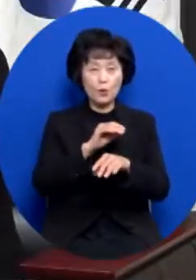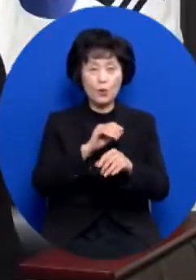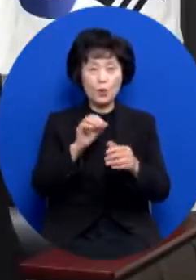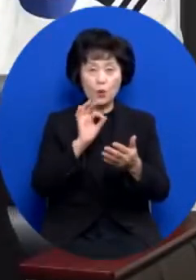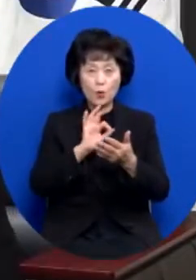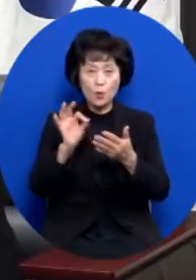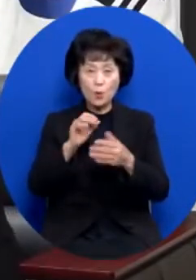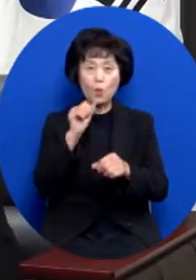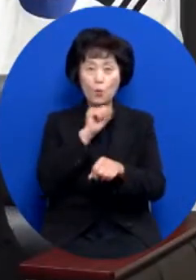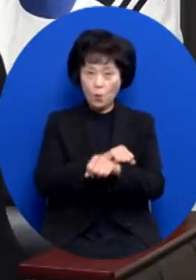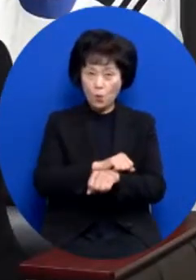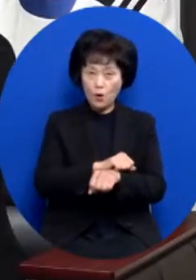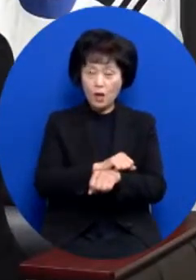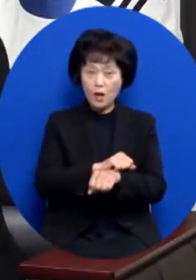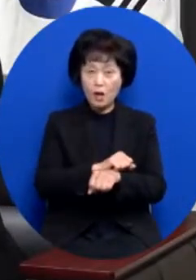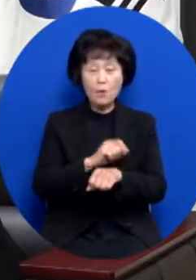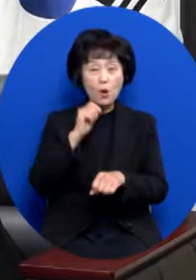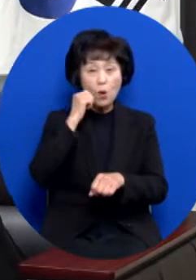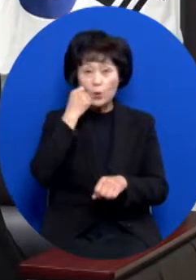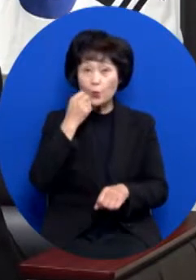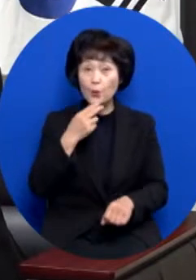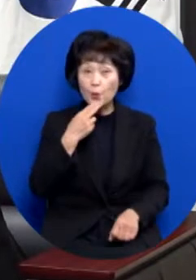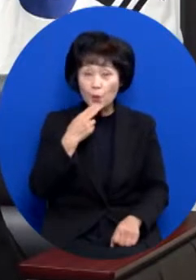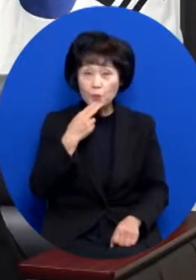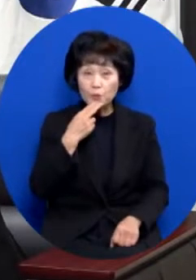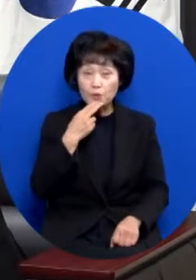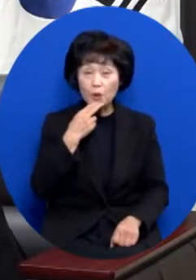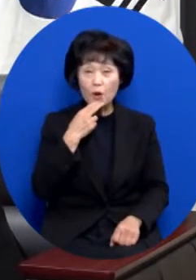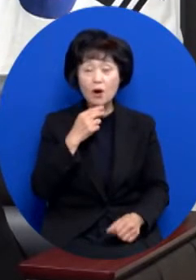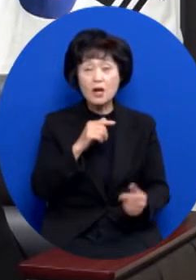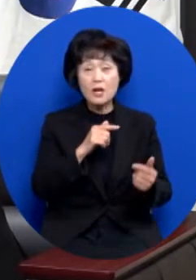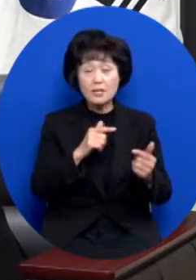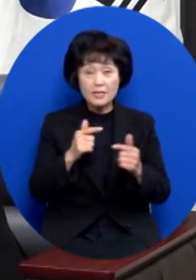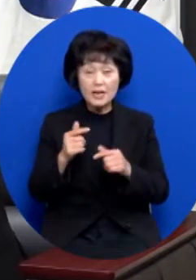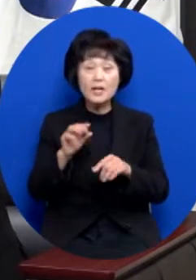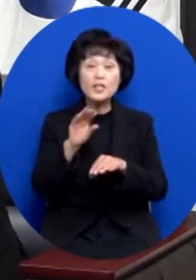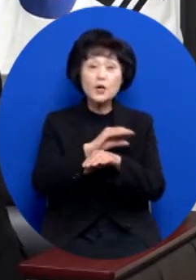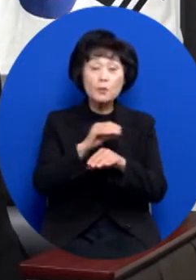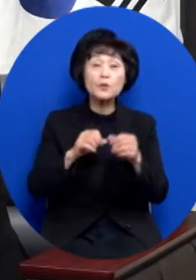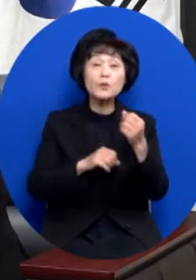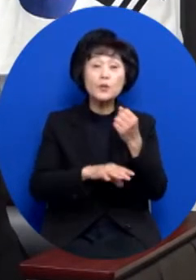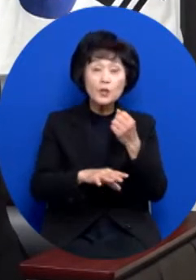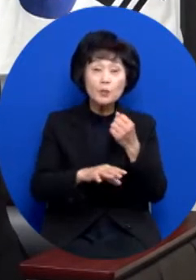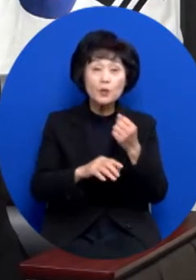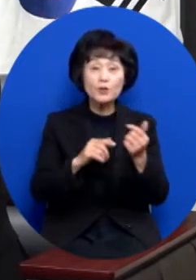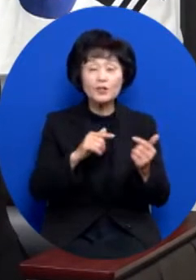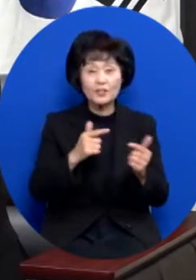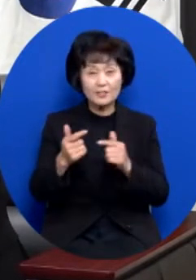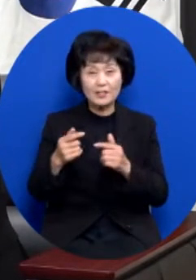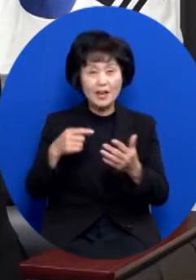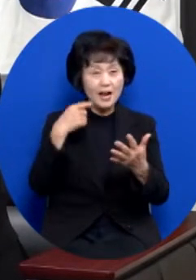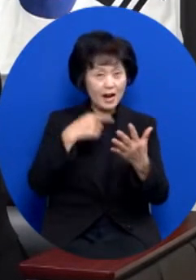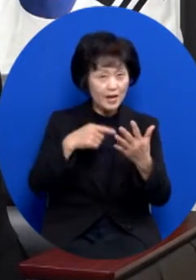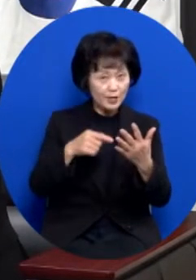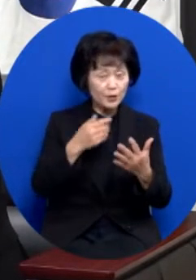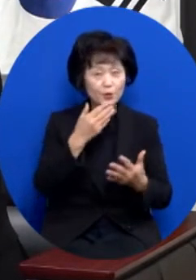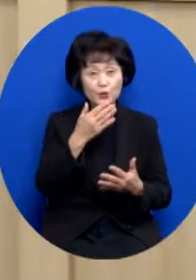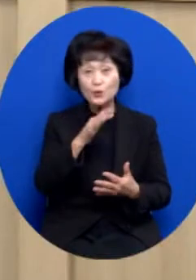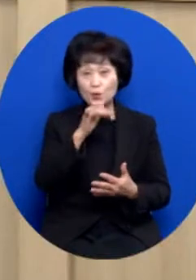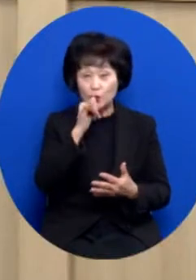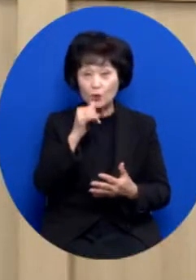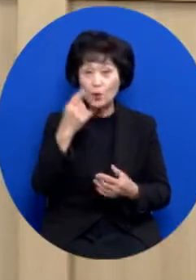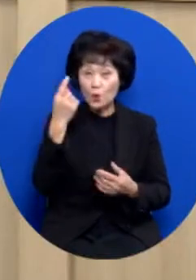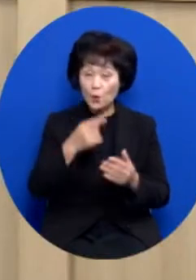어려운 것도 아니고 뭐 워드 파일이나 파워포인트는 엑셀 정도만 또 가르쳐 줄 수도 있고요 잠깐 와서 그리고 오실